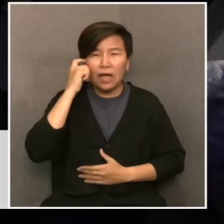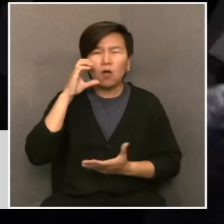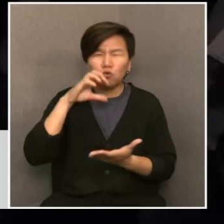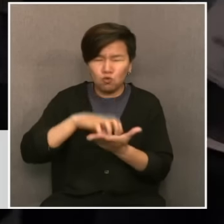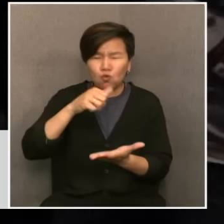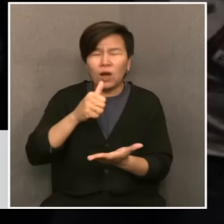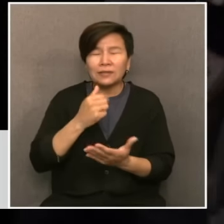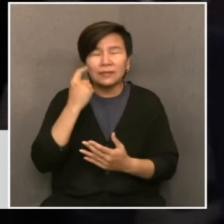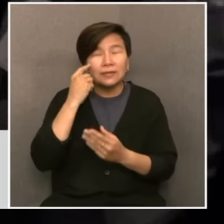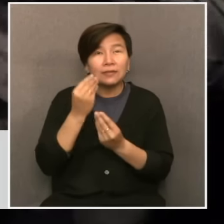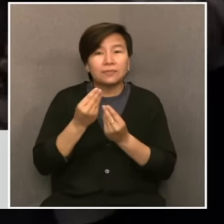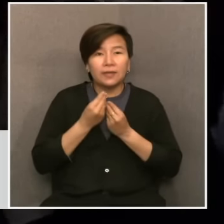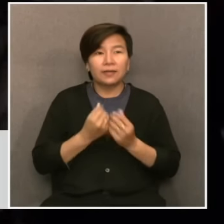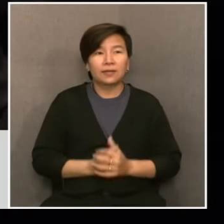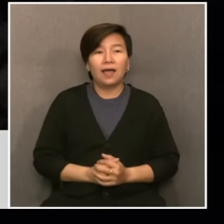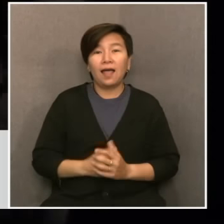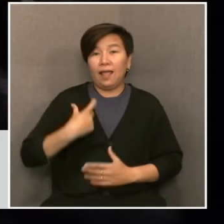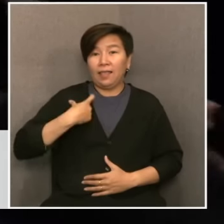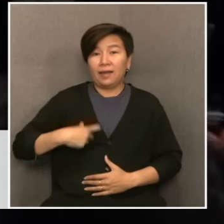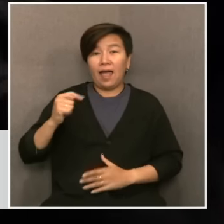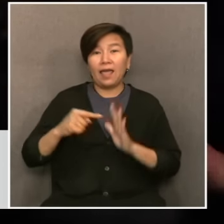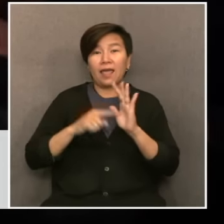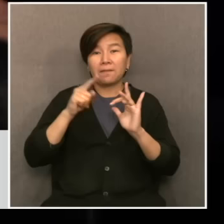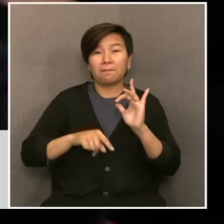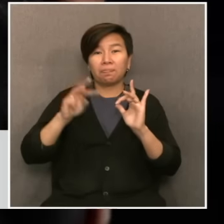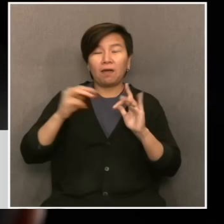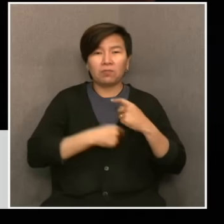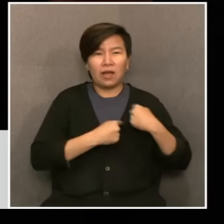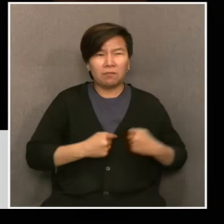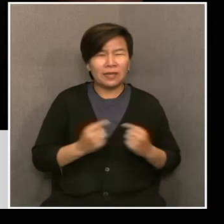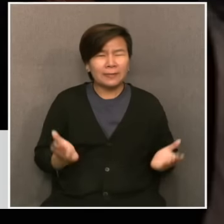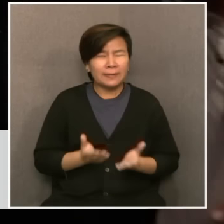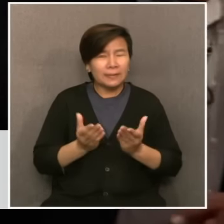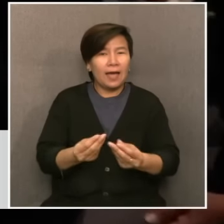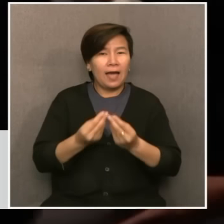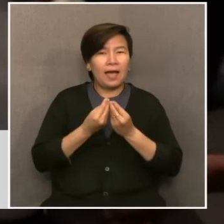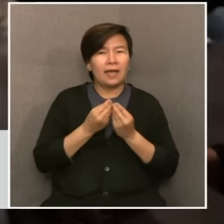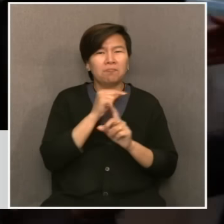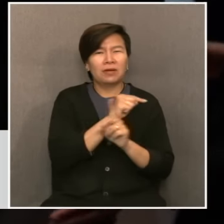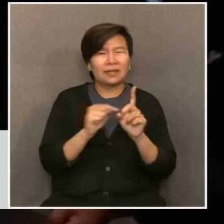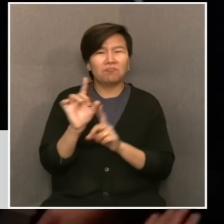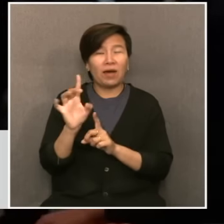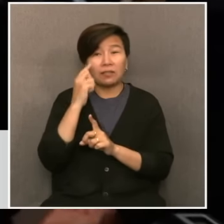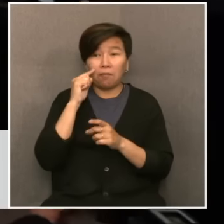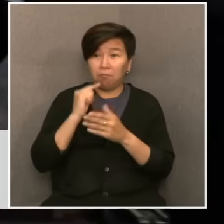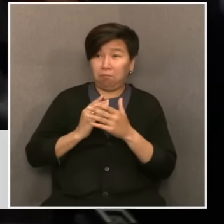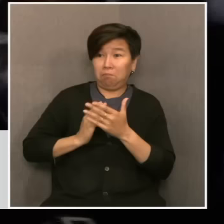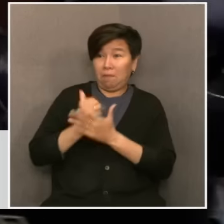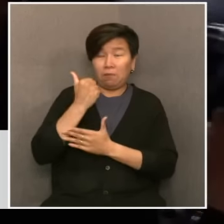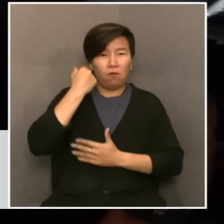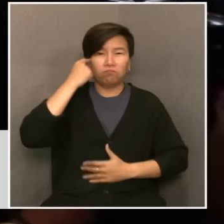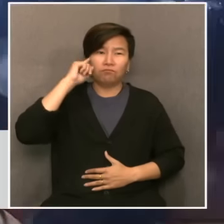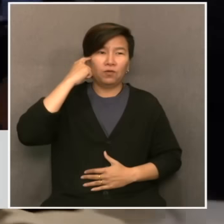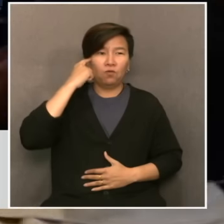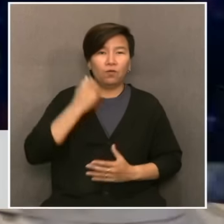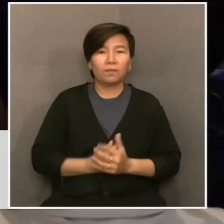คะว่ากำลังใจมี 100% ค่ะแต่ไม่ทราบว่าจะได้รับเลือกหรือไม่ขณะที่นายสมชายวงศ์สวัสดิ์นะคะปฏิเสธต